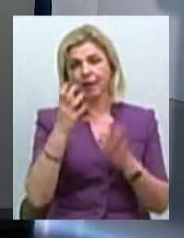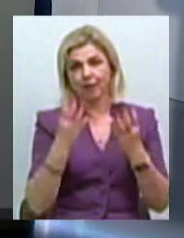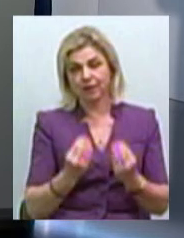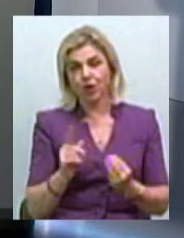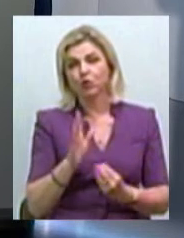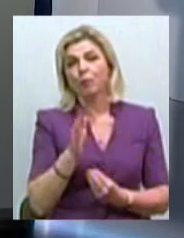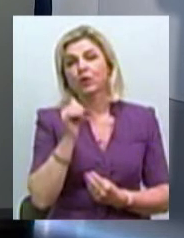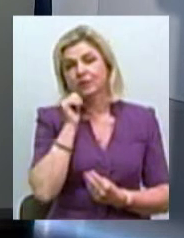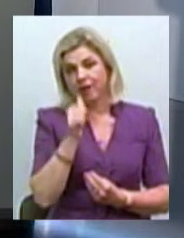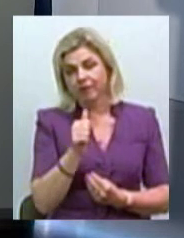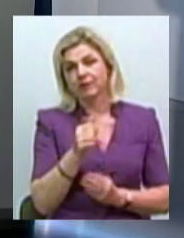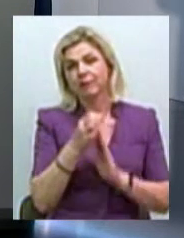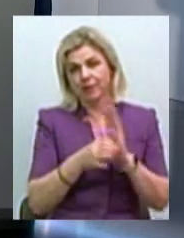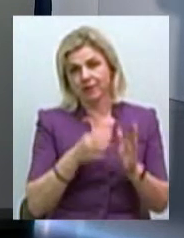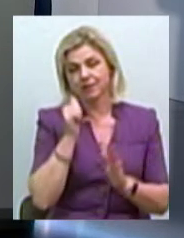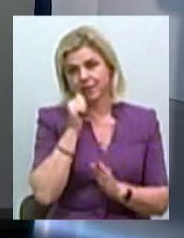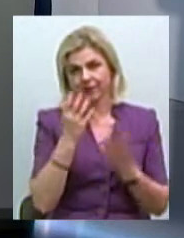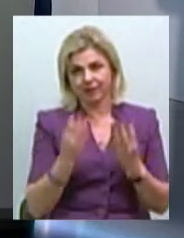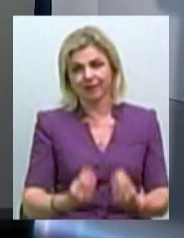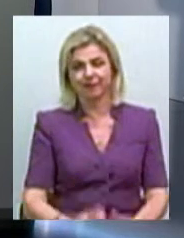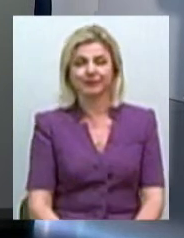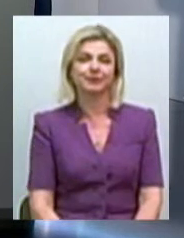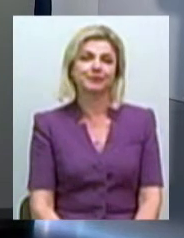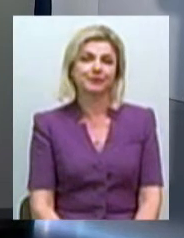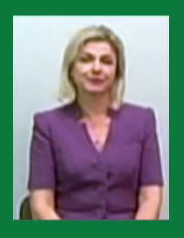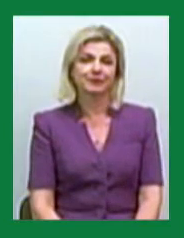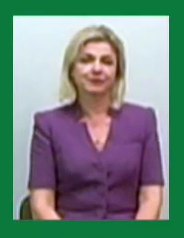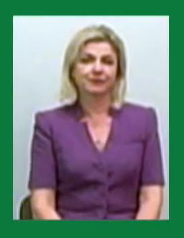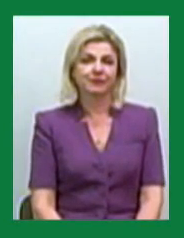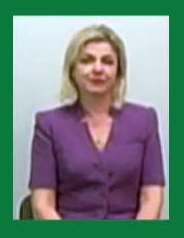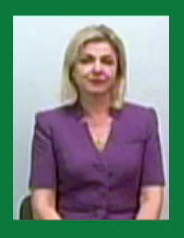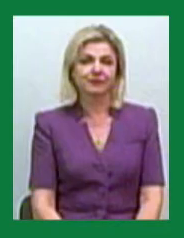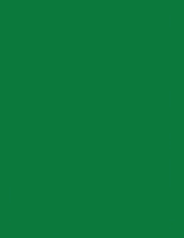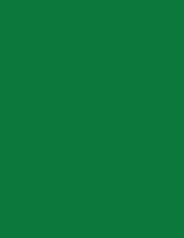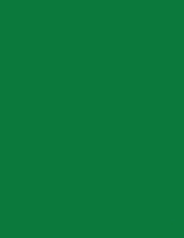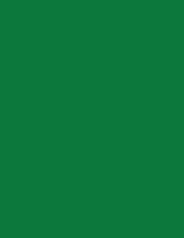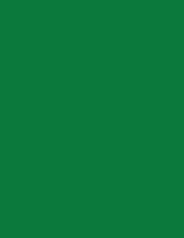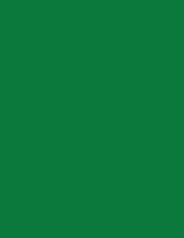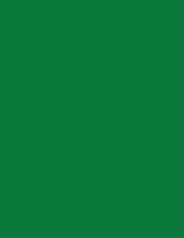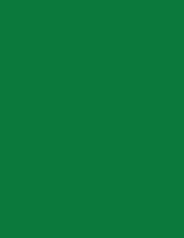Якою буде наступна тема, підкаже наступний день. На все добре.